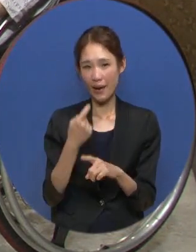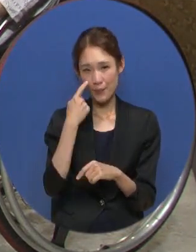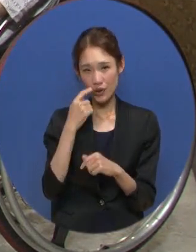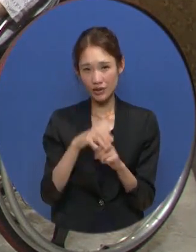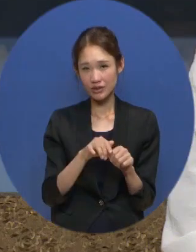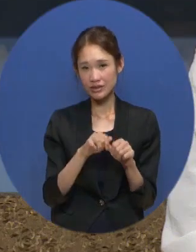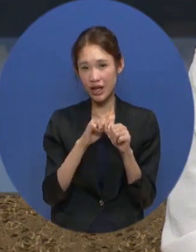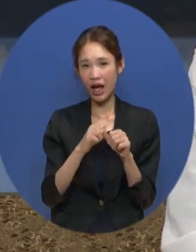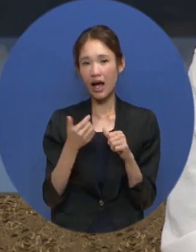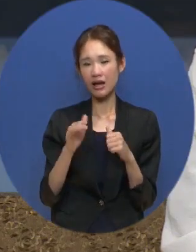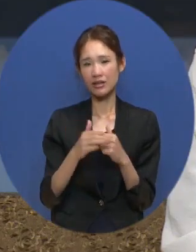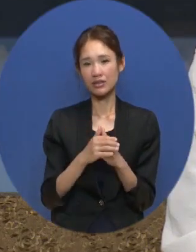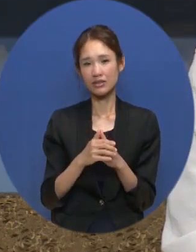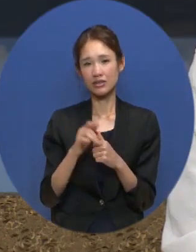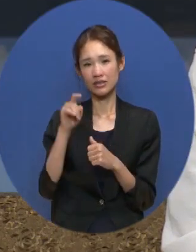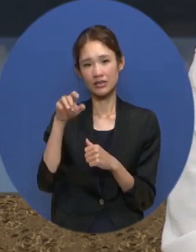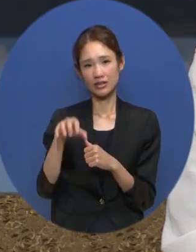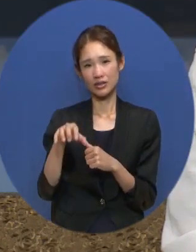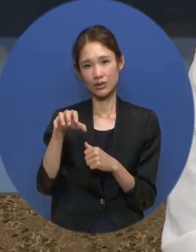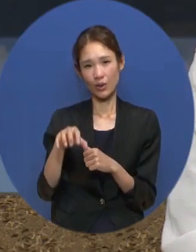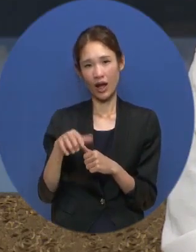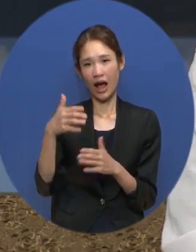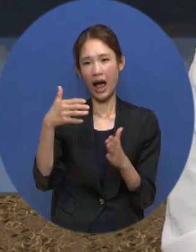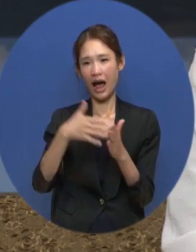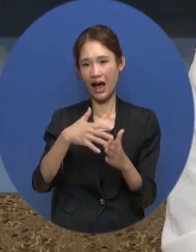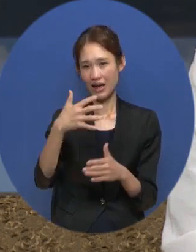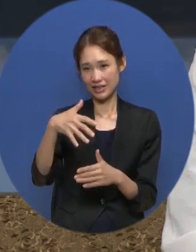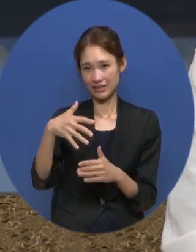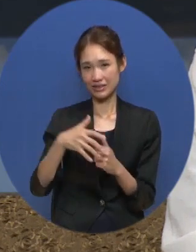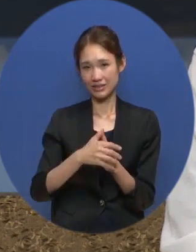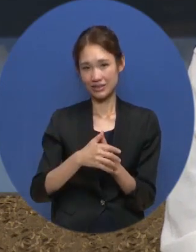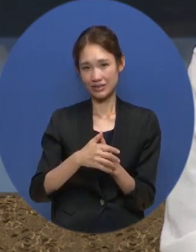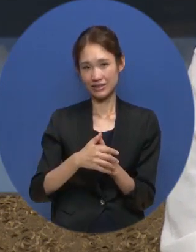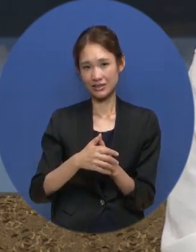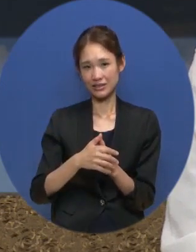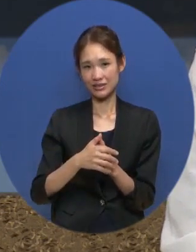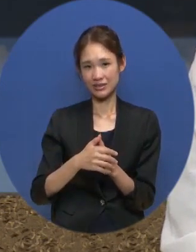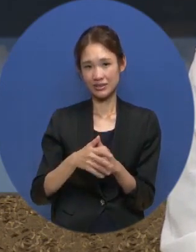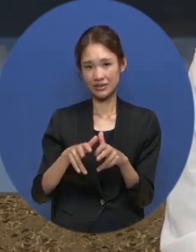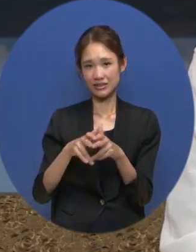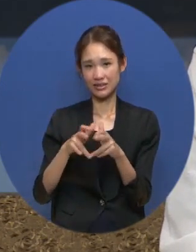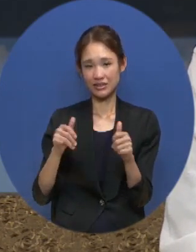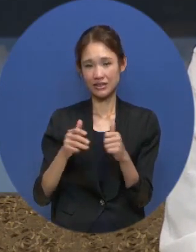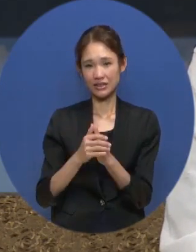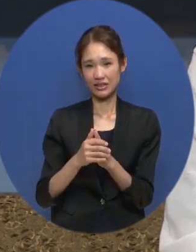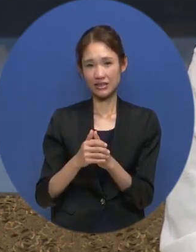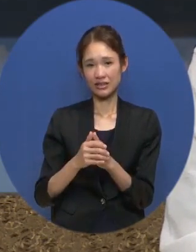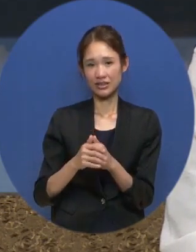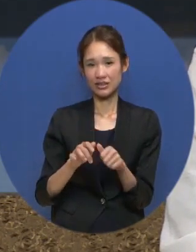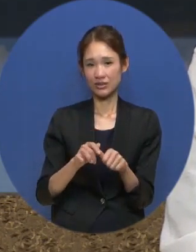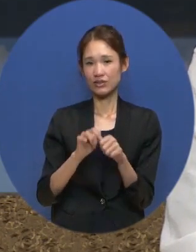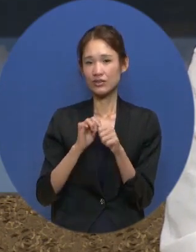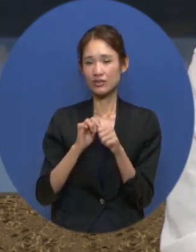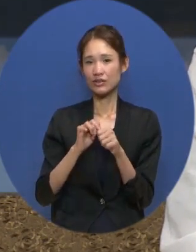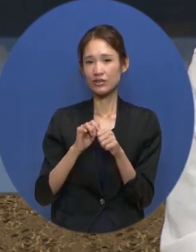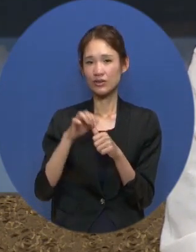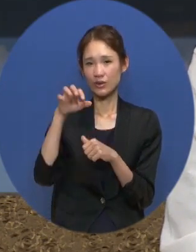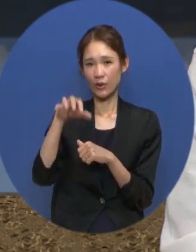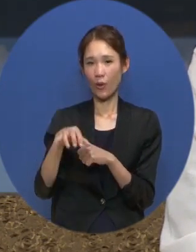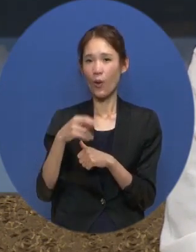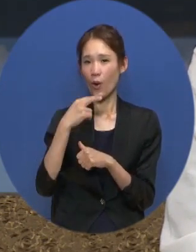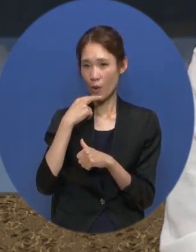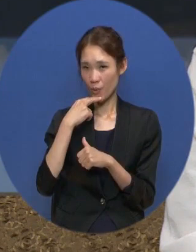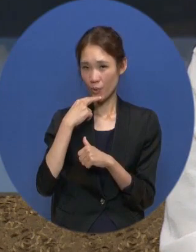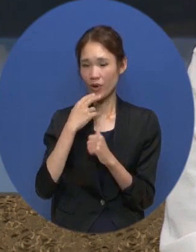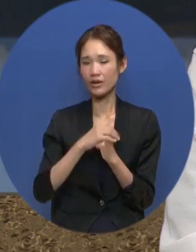이렇게 하려고 하는데 예. 아직 그게 못 됐어요. 거기는 아직 자리를 좀 잡아야 되니까 네. 그래서 장애인 채용은 현재는